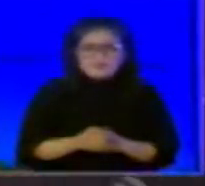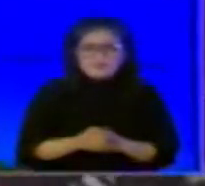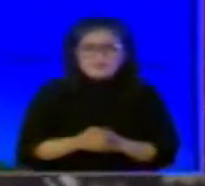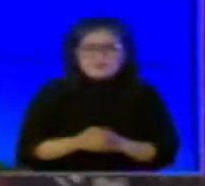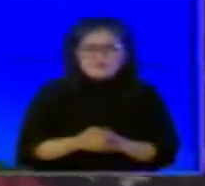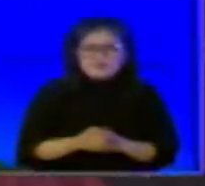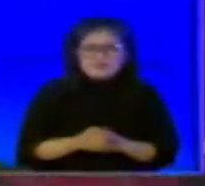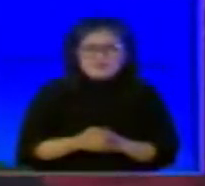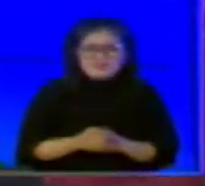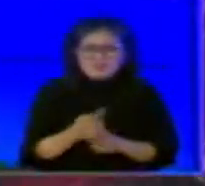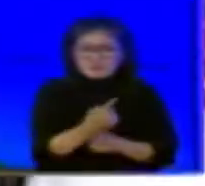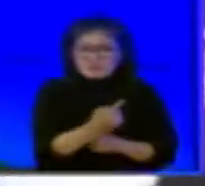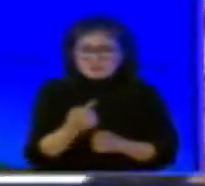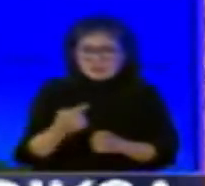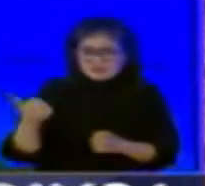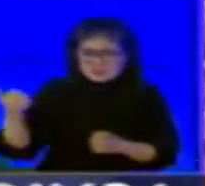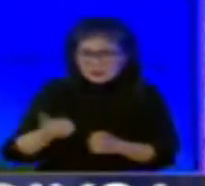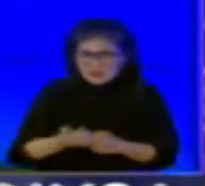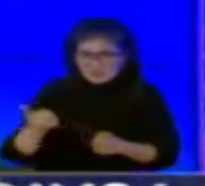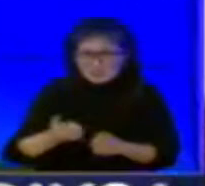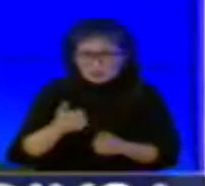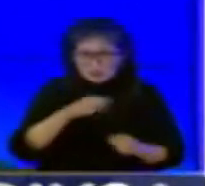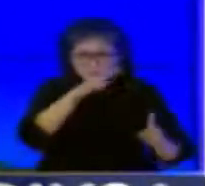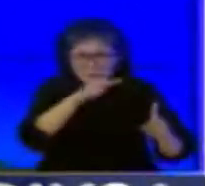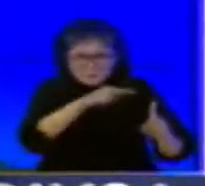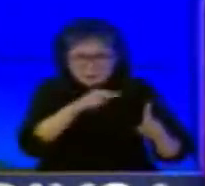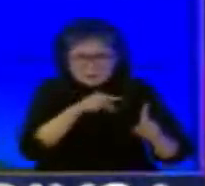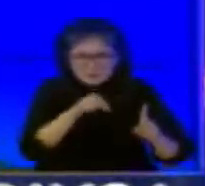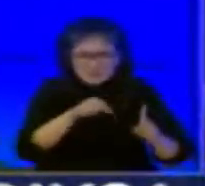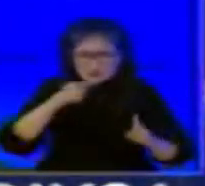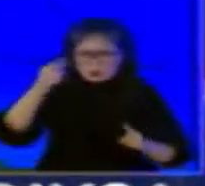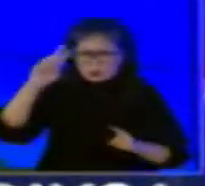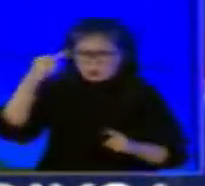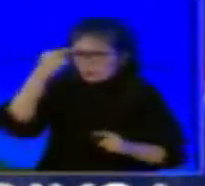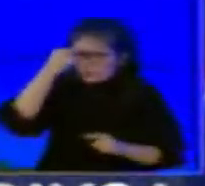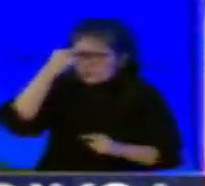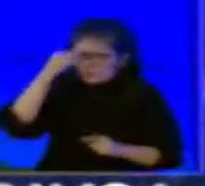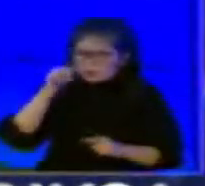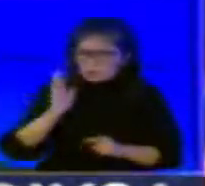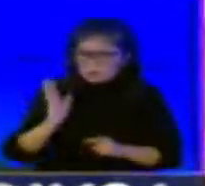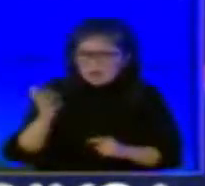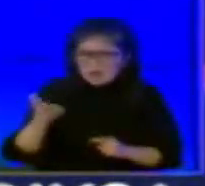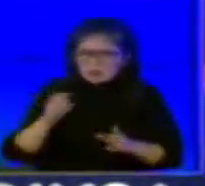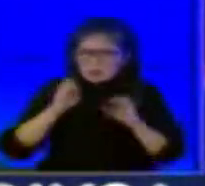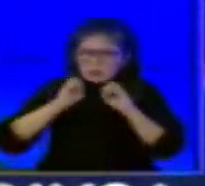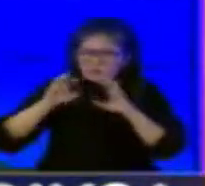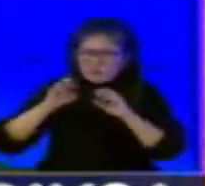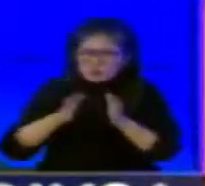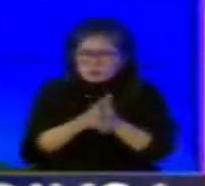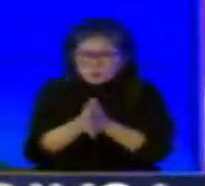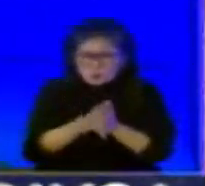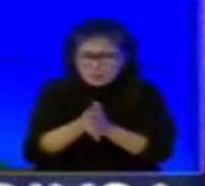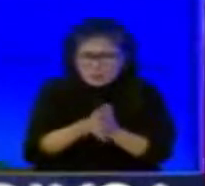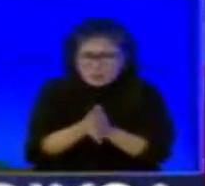Satu persatu tamu yang datang diperiksa suhu badannya. Mereka juga diimbau membersihkan tangan dengan